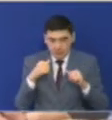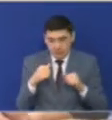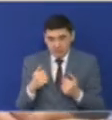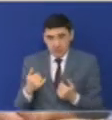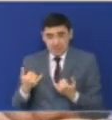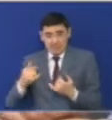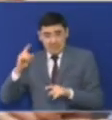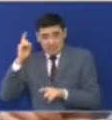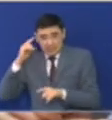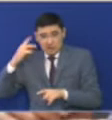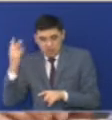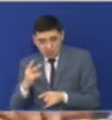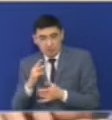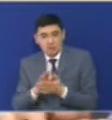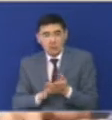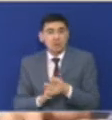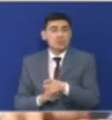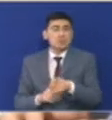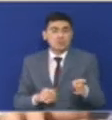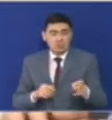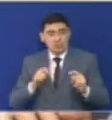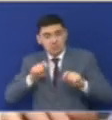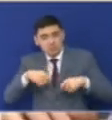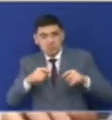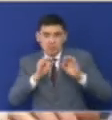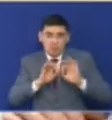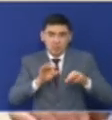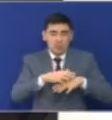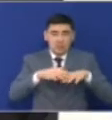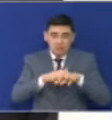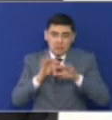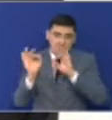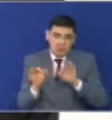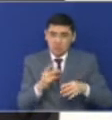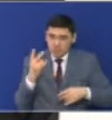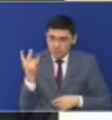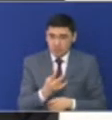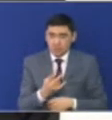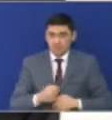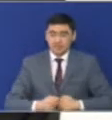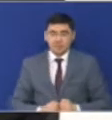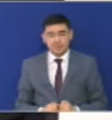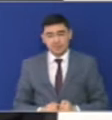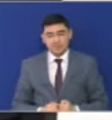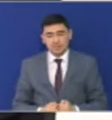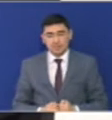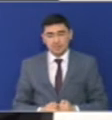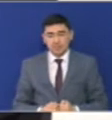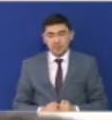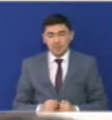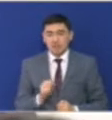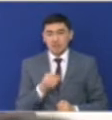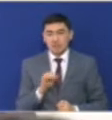доносить через наши структуры до населения. Первый заместитель председателя филиала партии «Нур Отан»